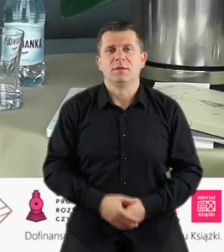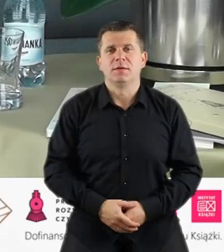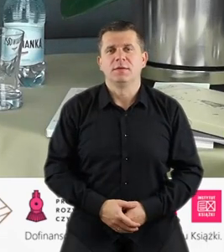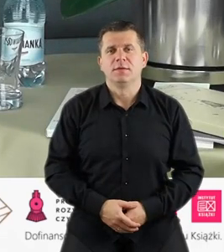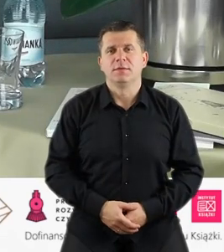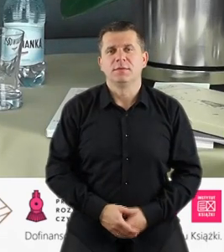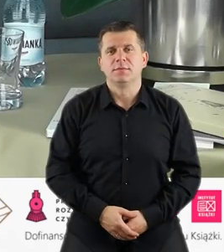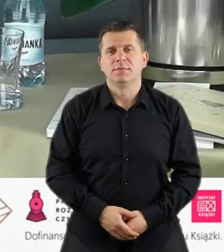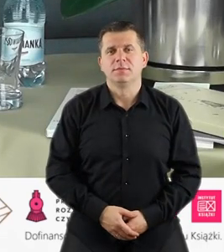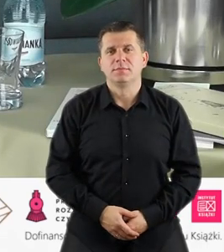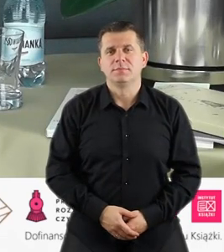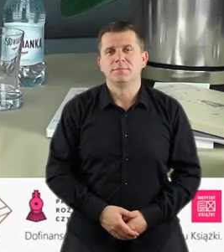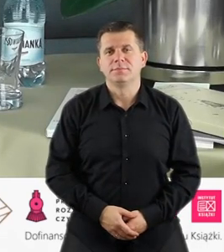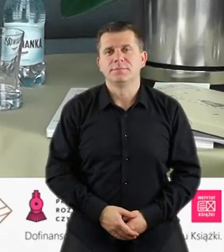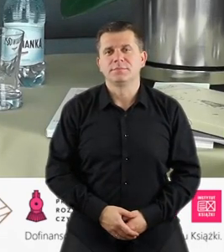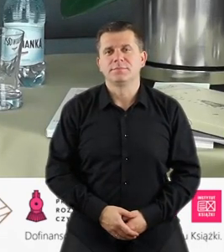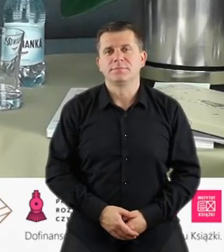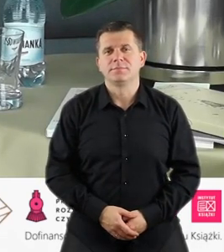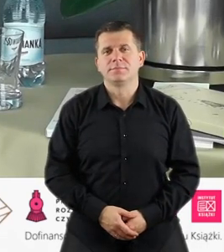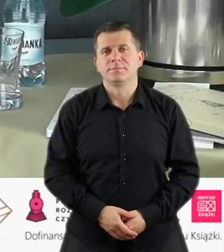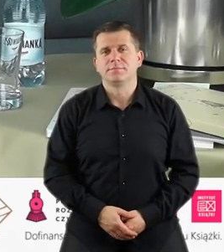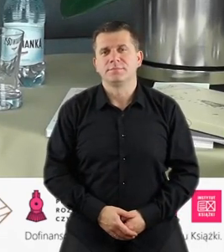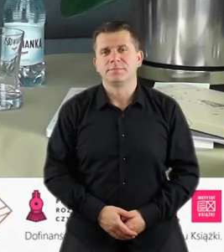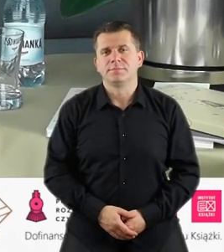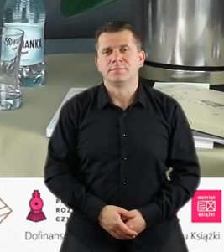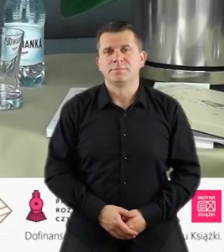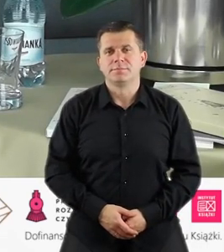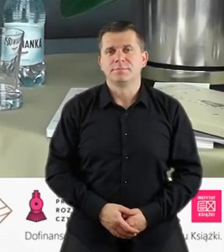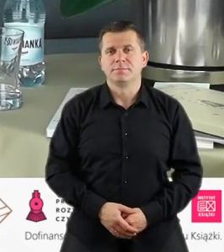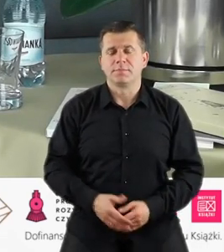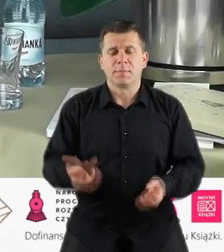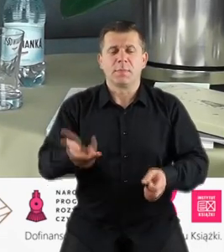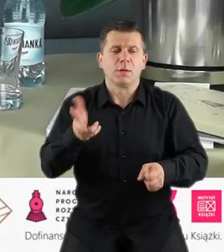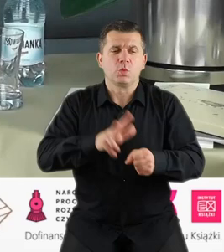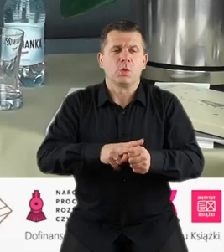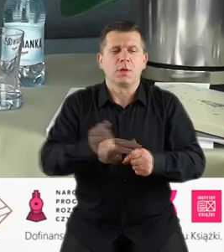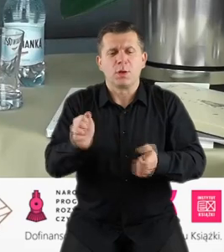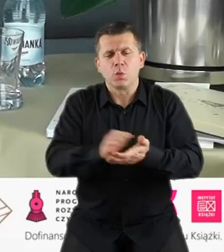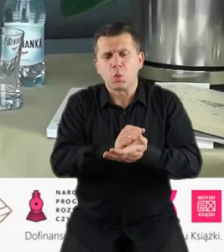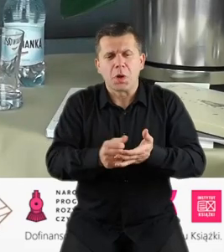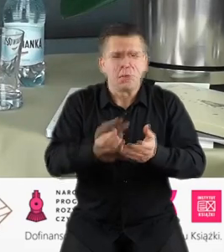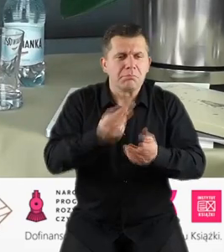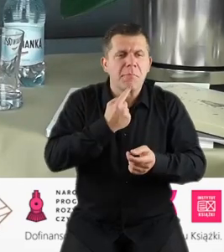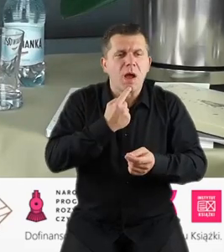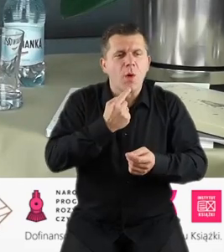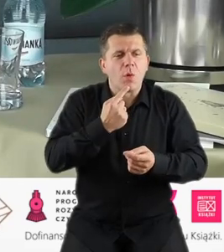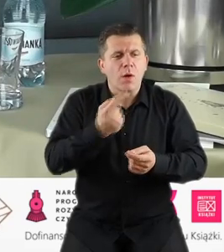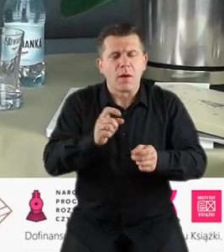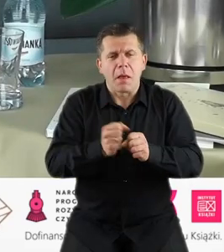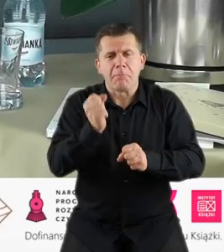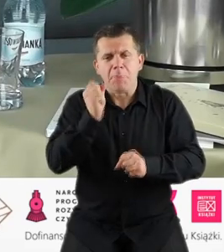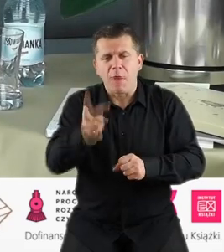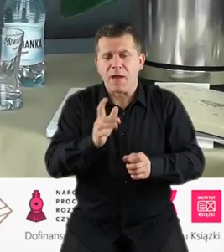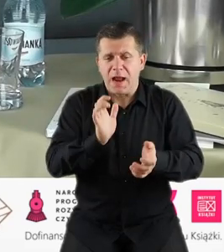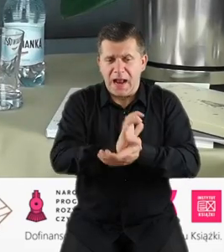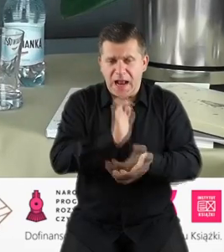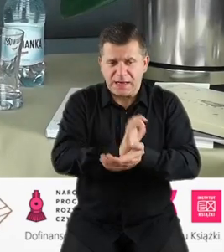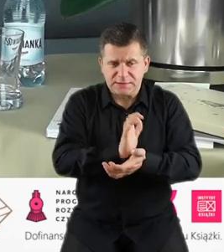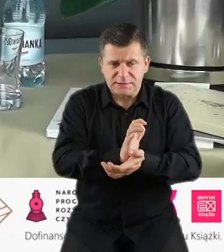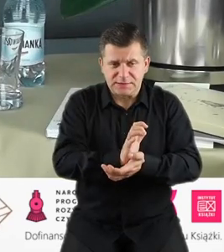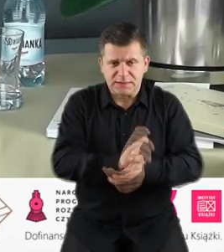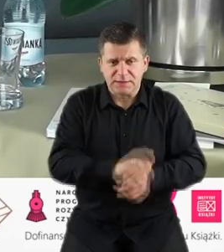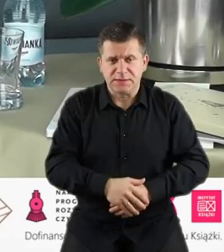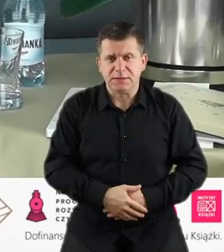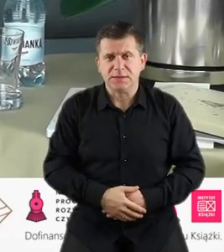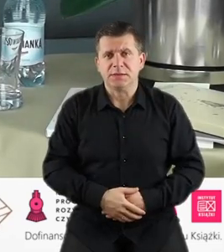opowiadań, które są w drukach ulotnych, tak? Mhm. One się pojawiają w gazetach i mało